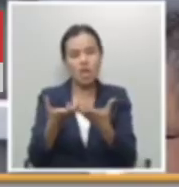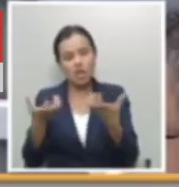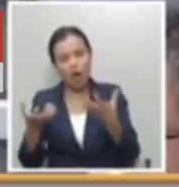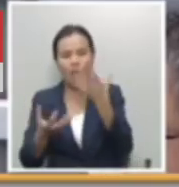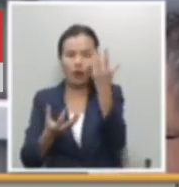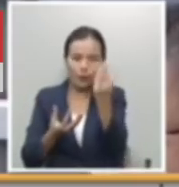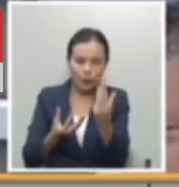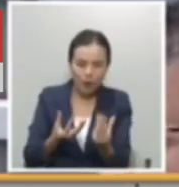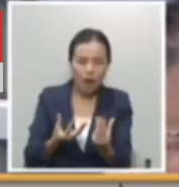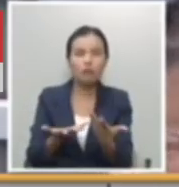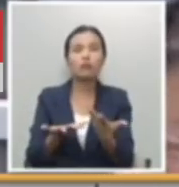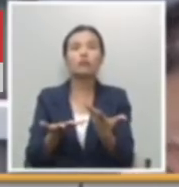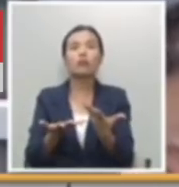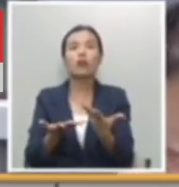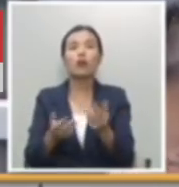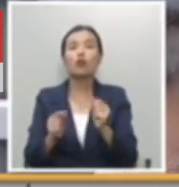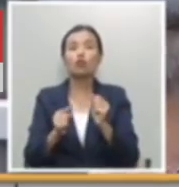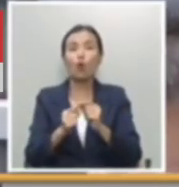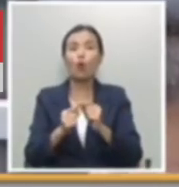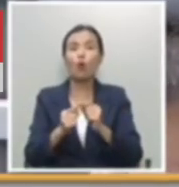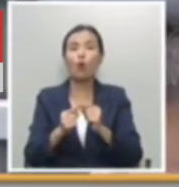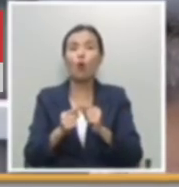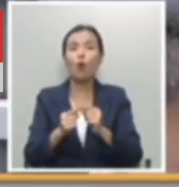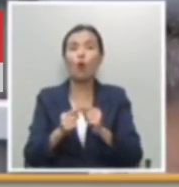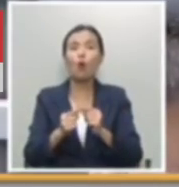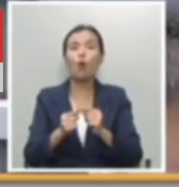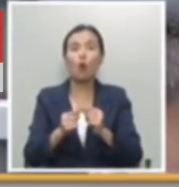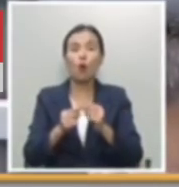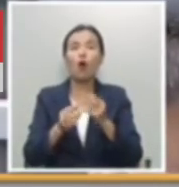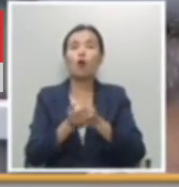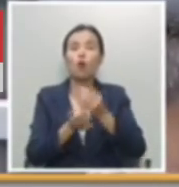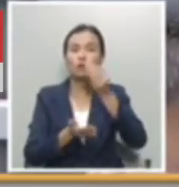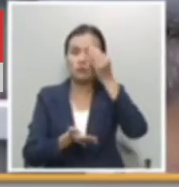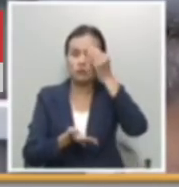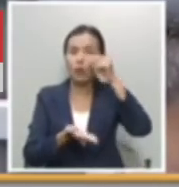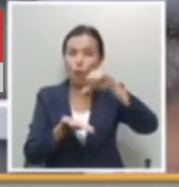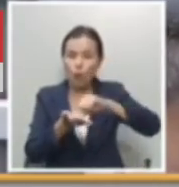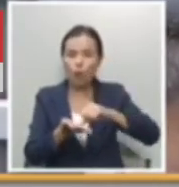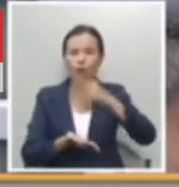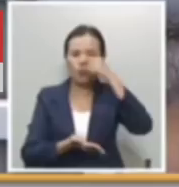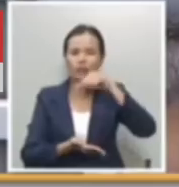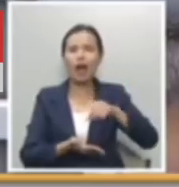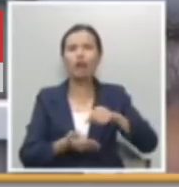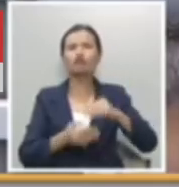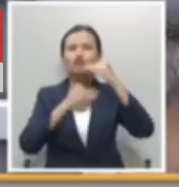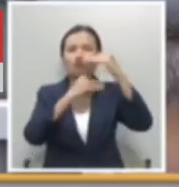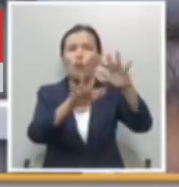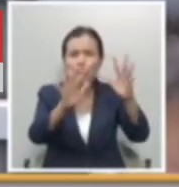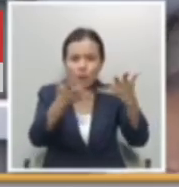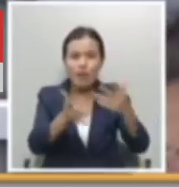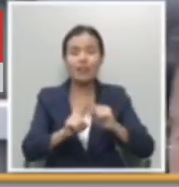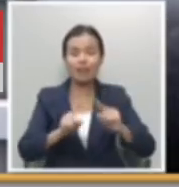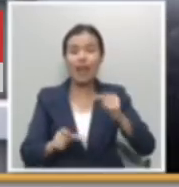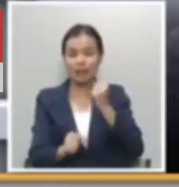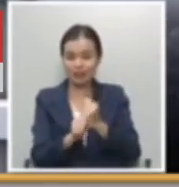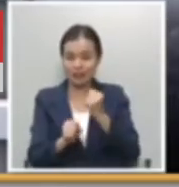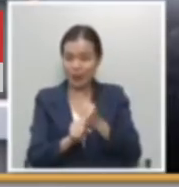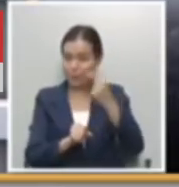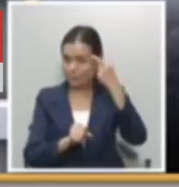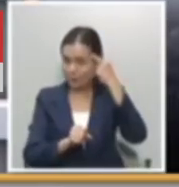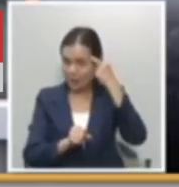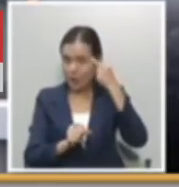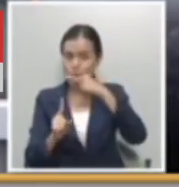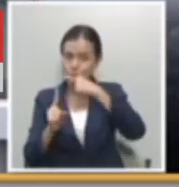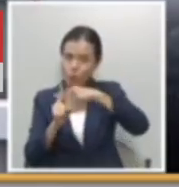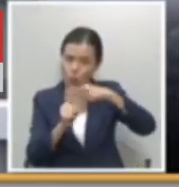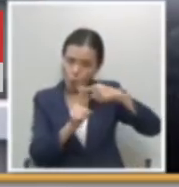ไปอะไรอยู่ที่ซาอุดีอาระเบียที่ไหนได้ล่ะมันอยู่ในเมืองไทยหมดมันไม่ได้ไปแต่มันสามารถเอามาคิดบว